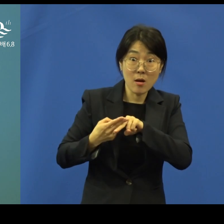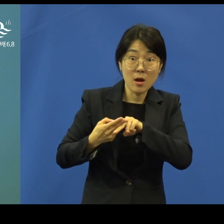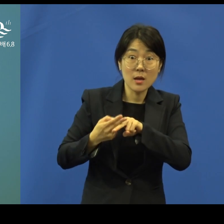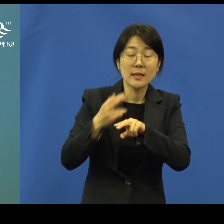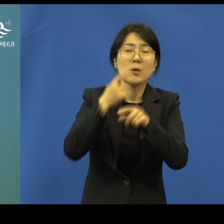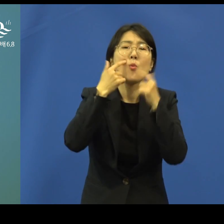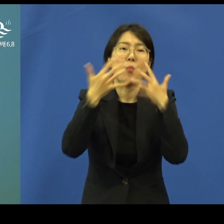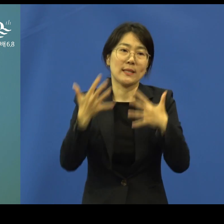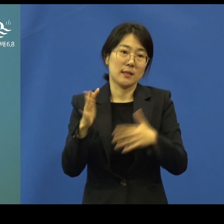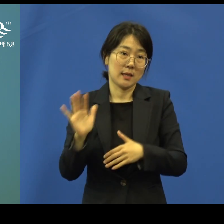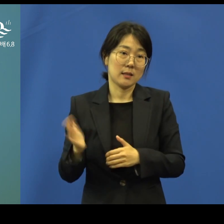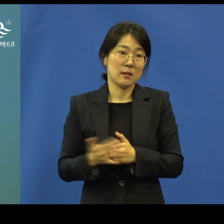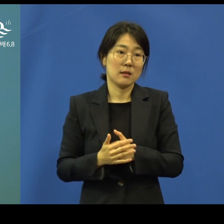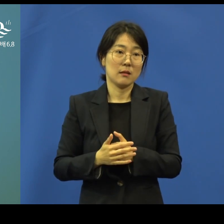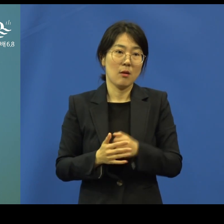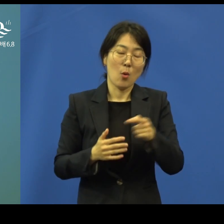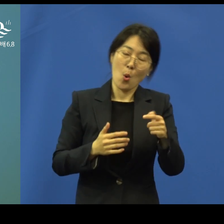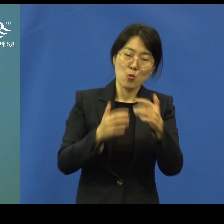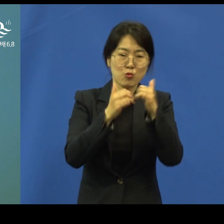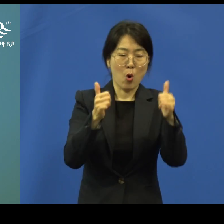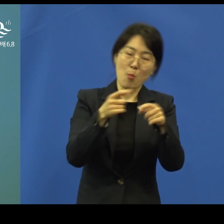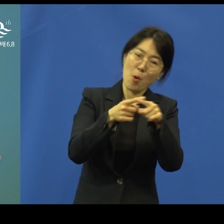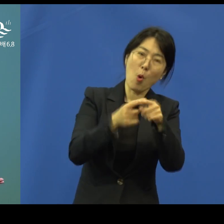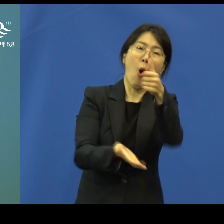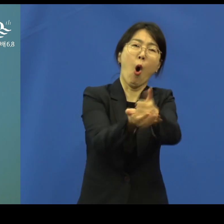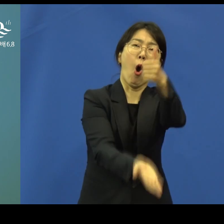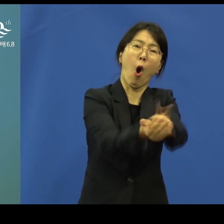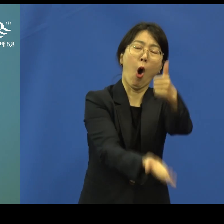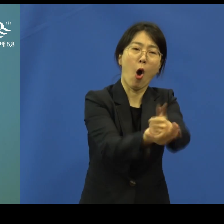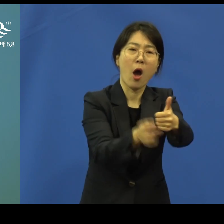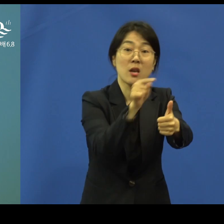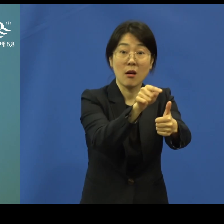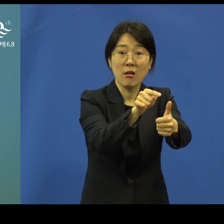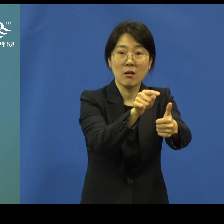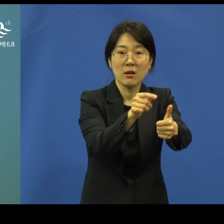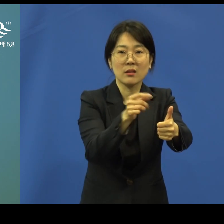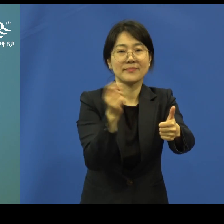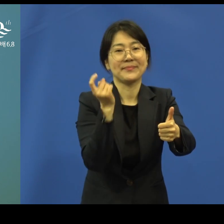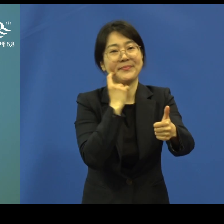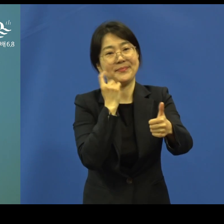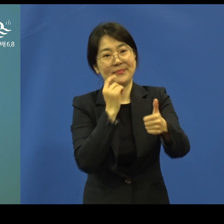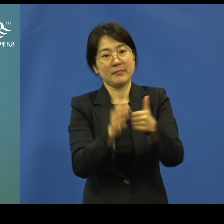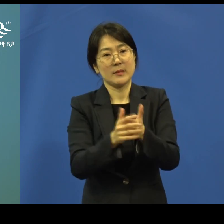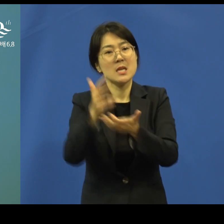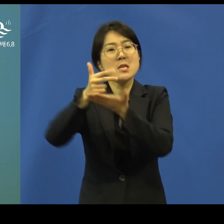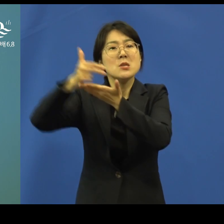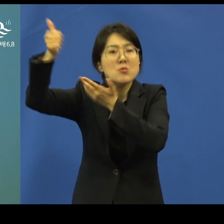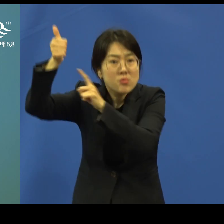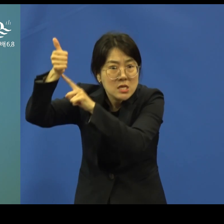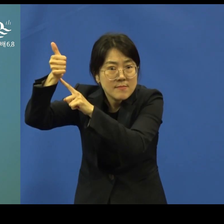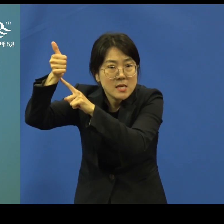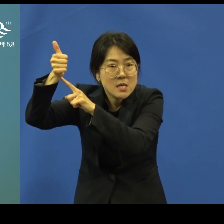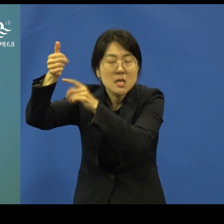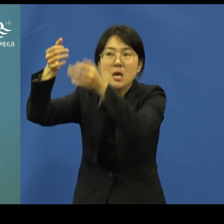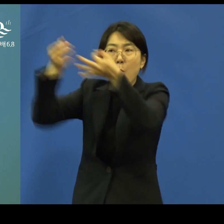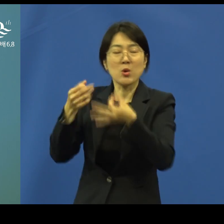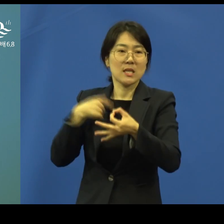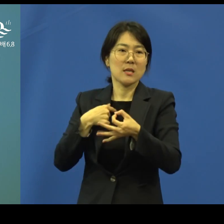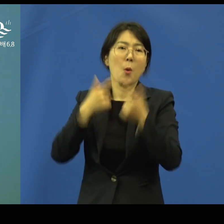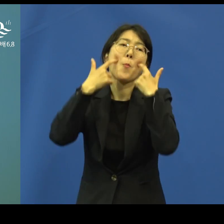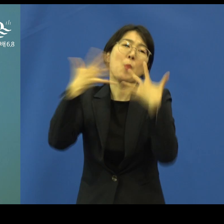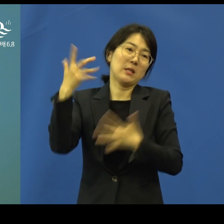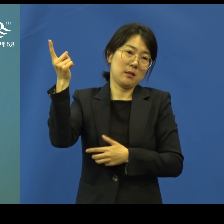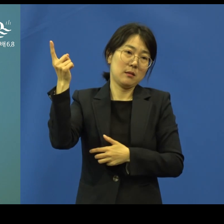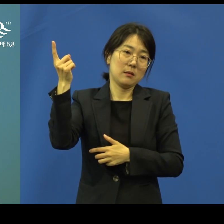내가 보기에는 좋아 보여도 주님이 보실 때는 다를 수 있잖아요. 사람들이 칭찬하는 나보다 주님이 보시는 나, 주님이